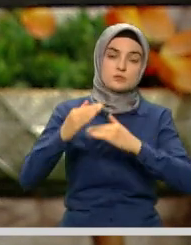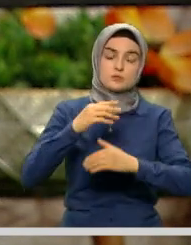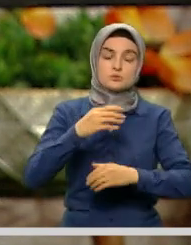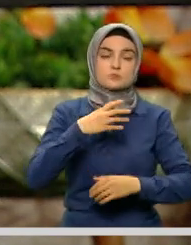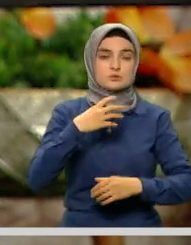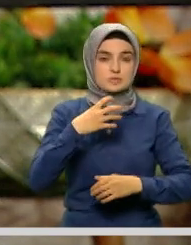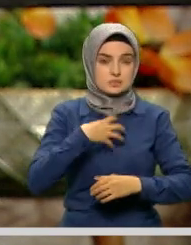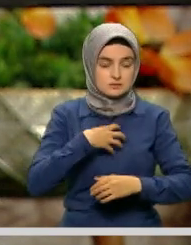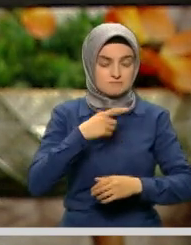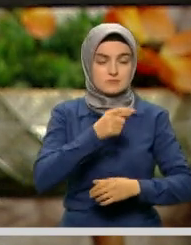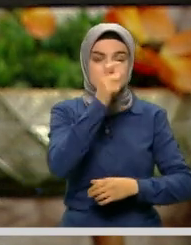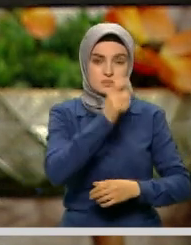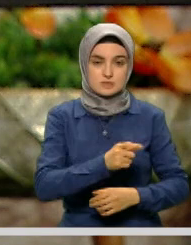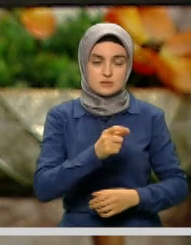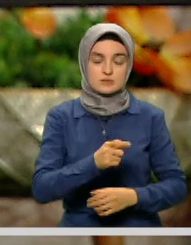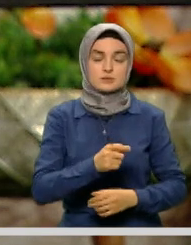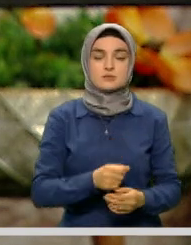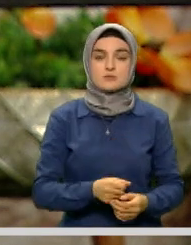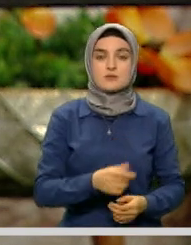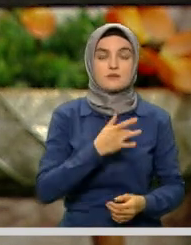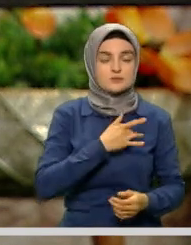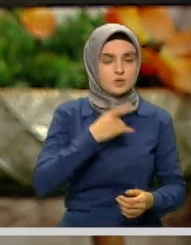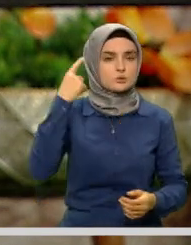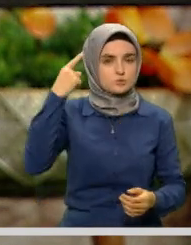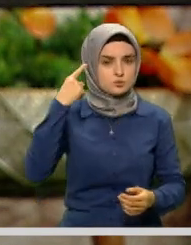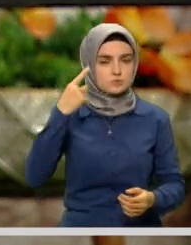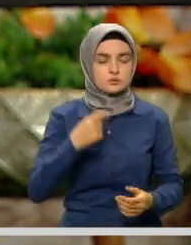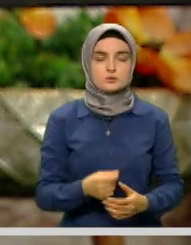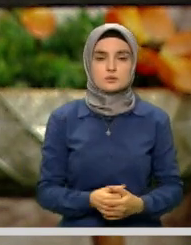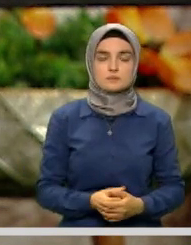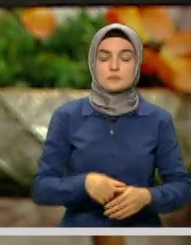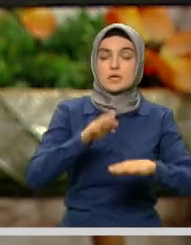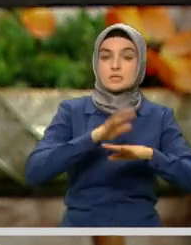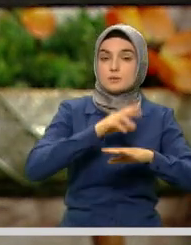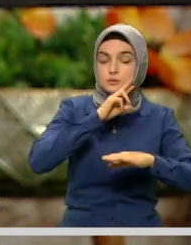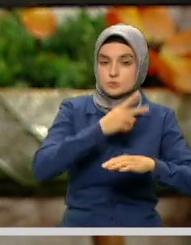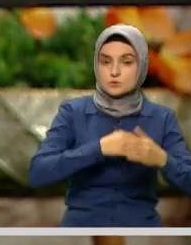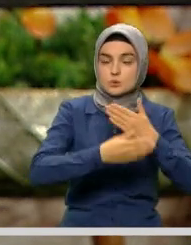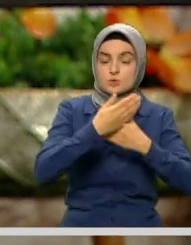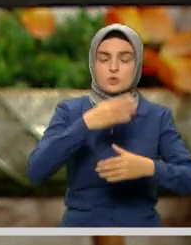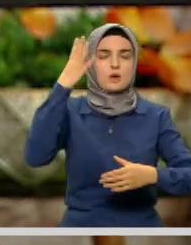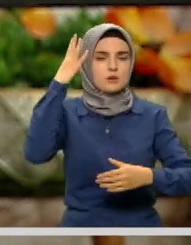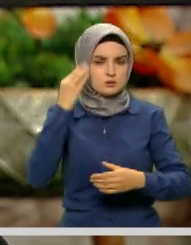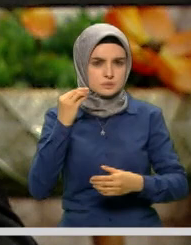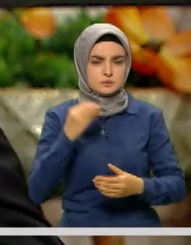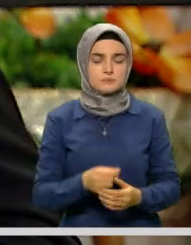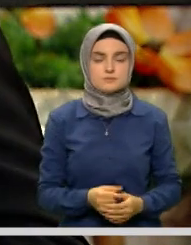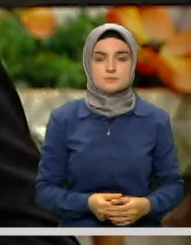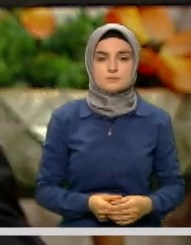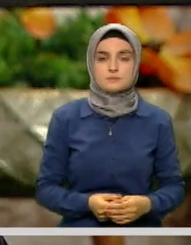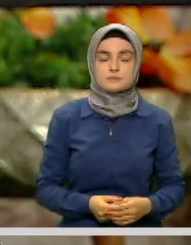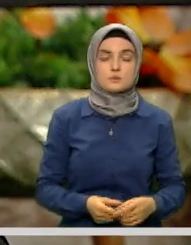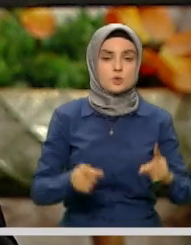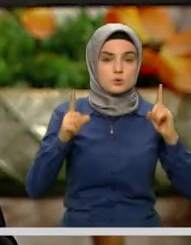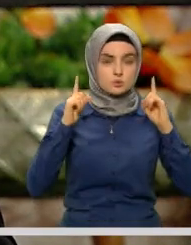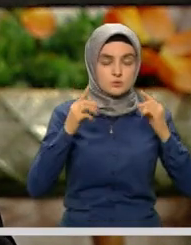koyacak ve Allah'la olan ilişkisini tekrar bir check edecek. Yaptığı günahı öncelikle fark edecek. Yani tevbenin